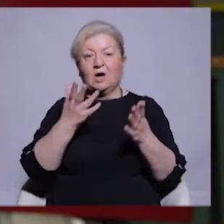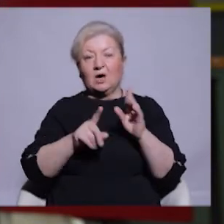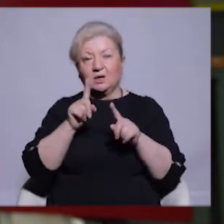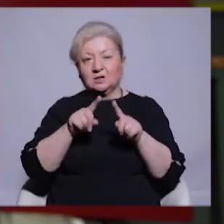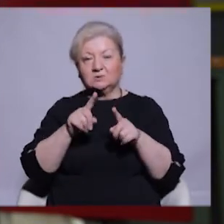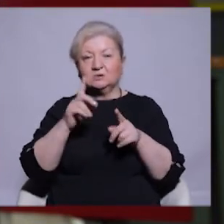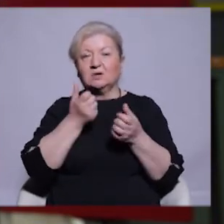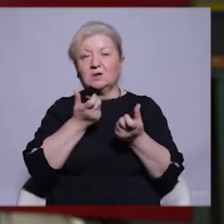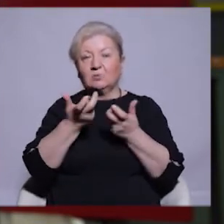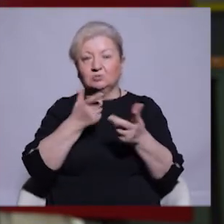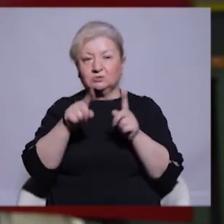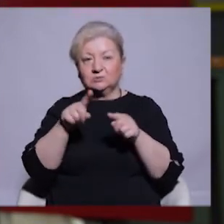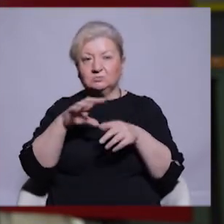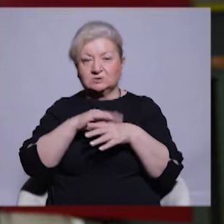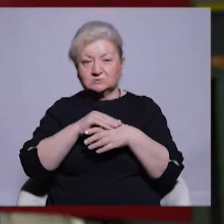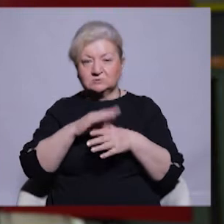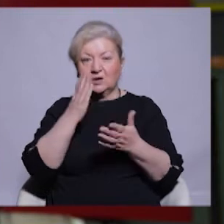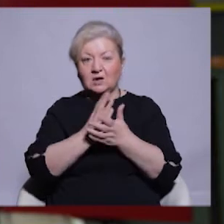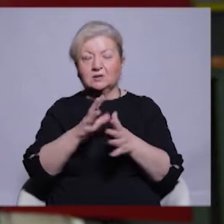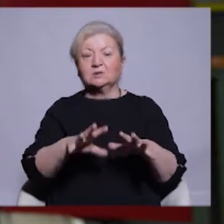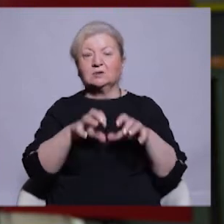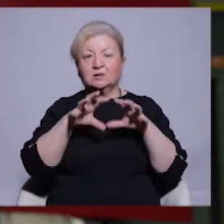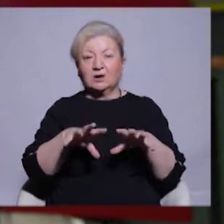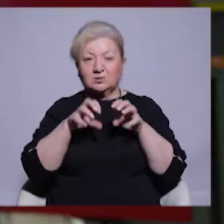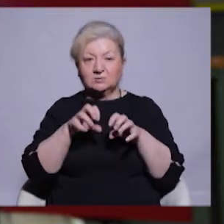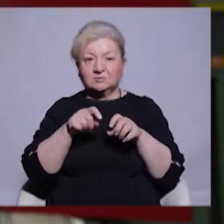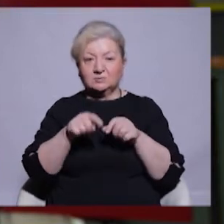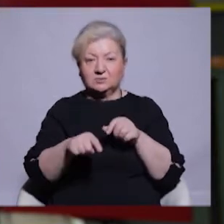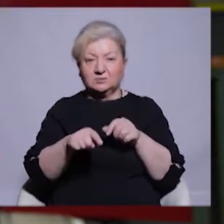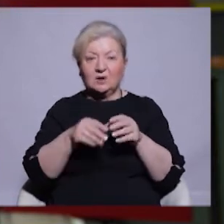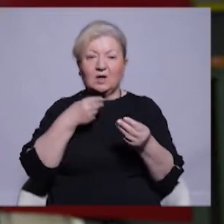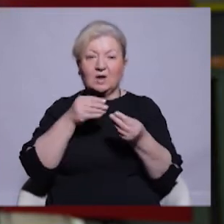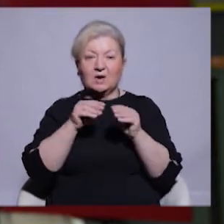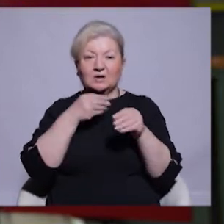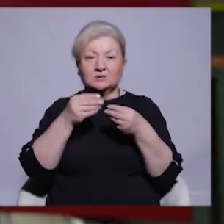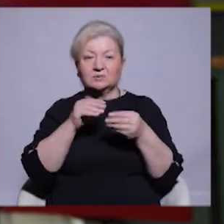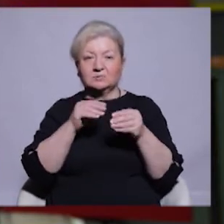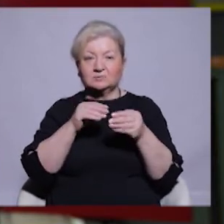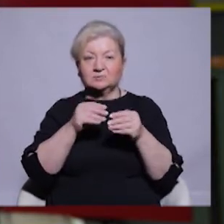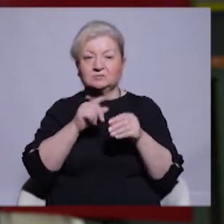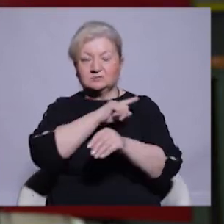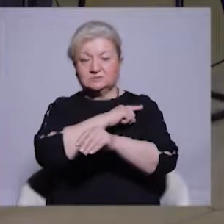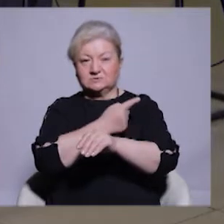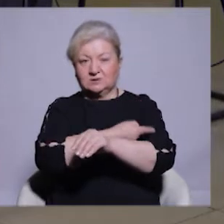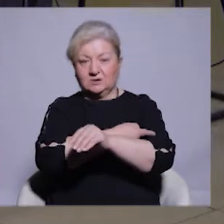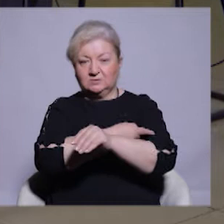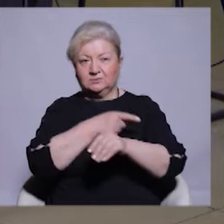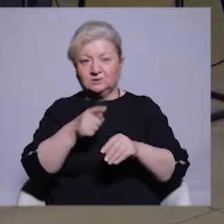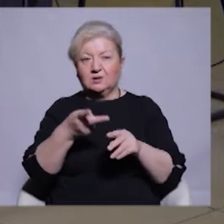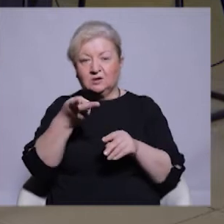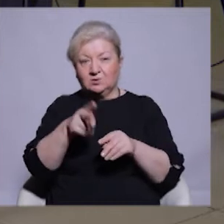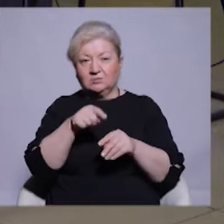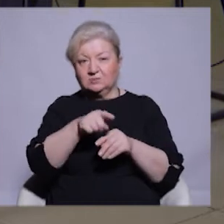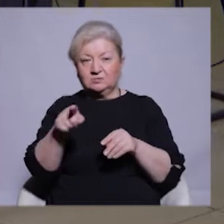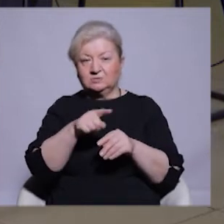სხეულზე, არის მხოლოდ გრავიტაციის და აი ეს ელასტიური დეფორმაციის ძალა. ამ ორ